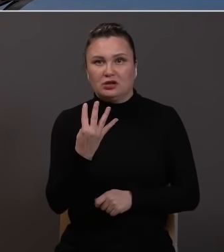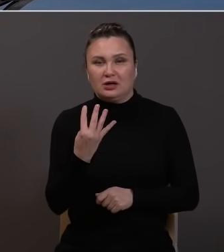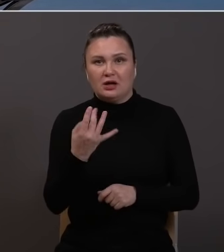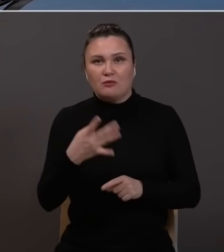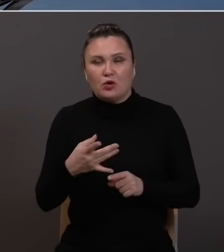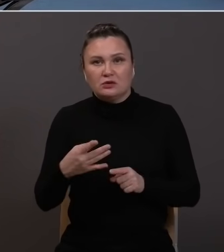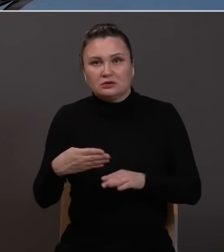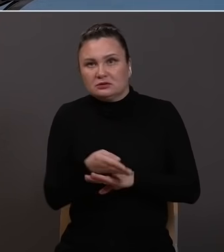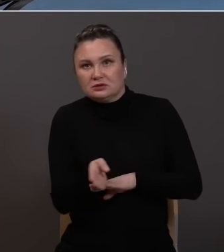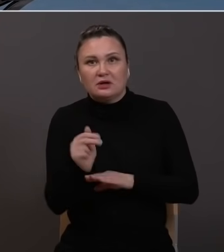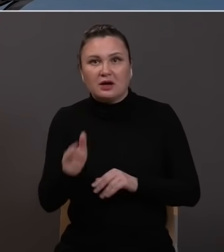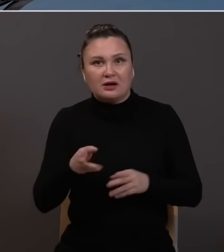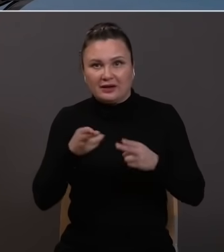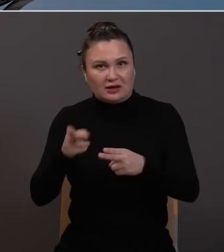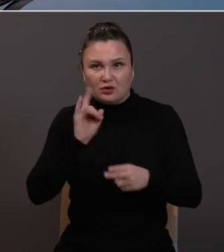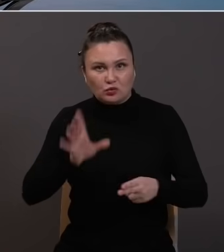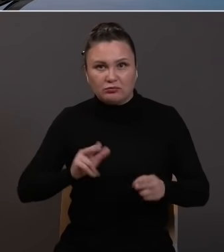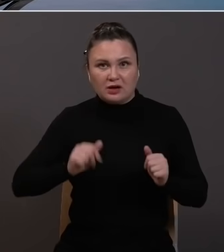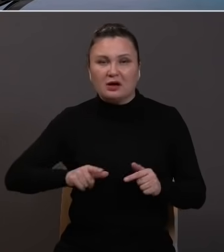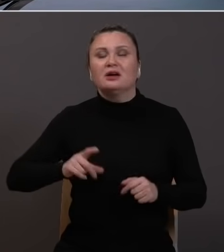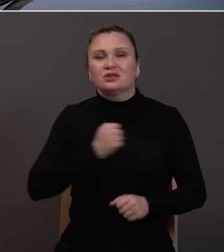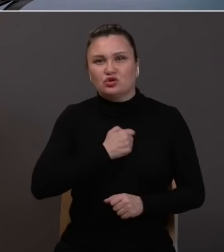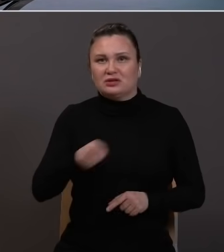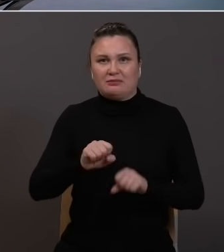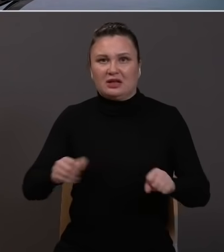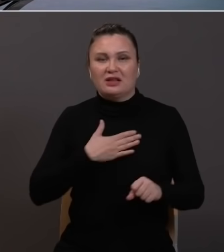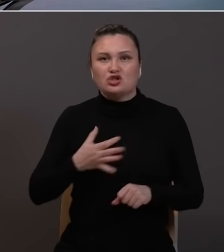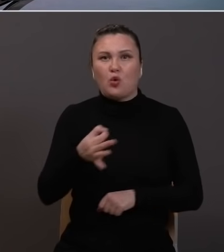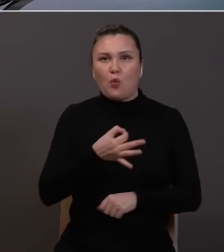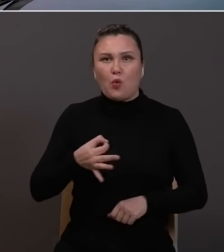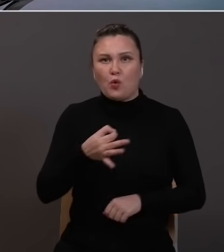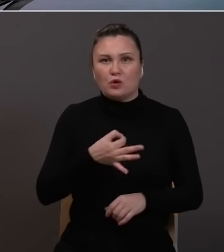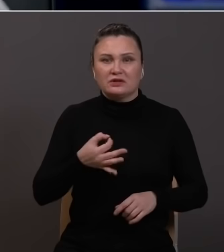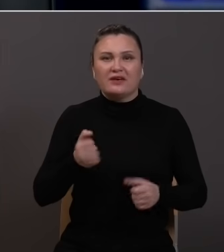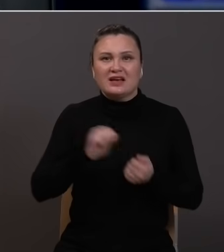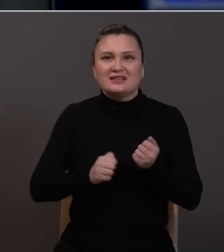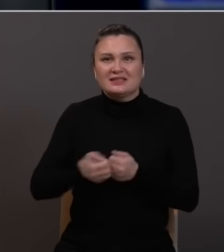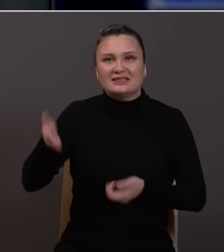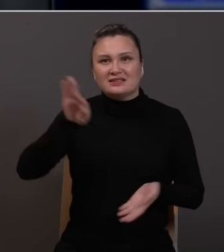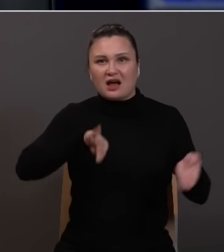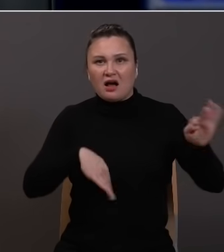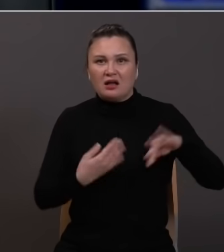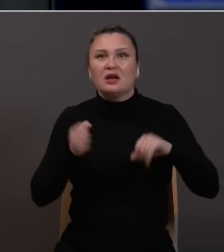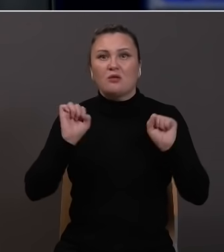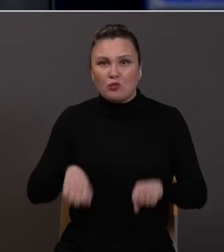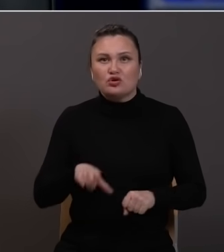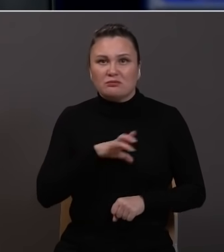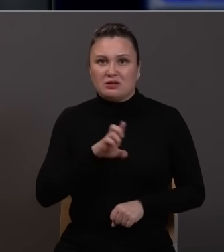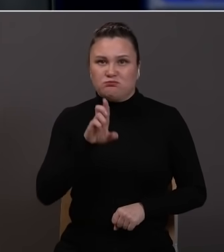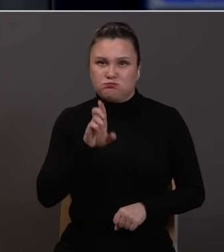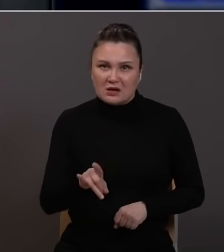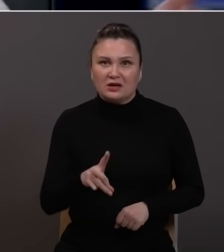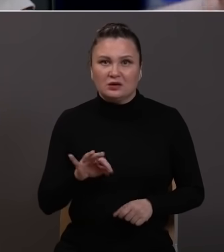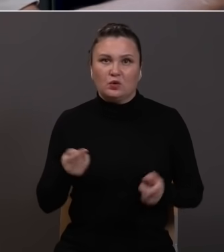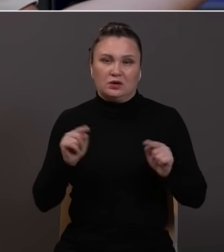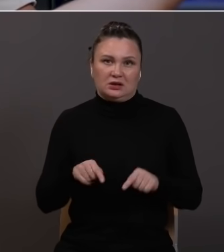просто не съедешь и не заедешь? Там, к сожалению, берега. Нельзя. Наш остров — это просто вот действительно скалы. Можно было бы, но